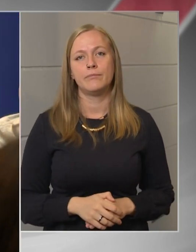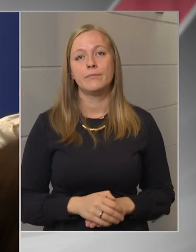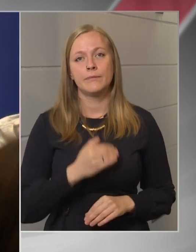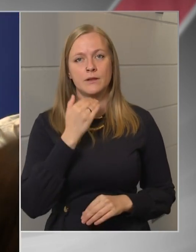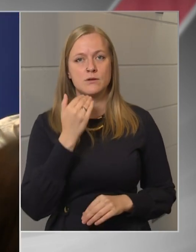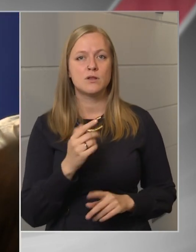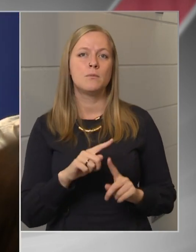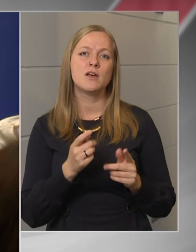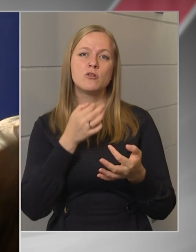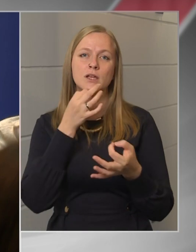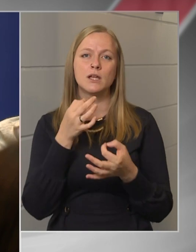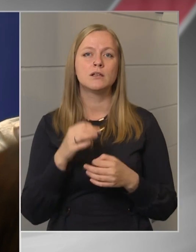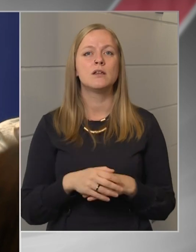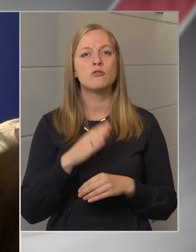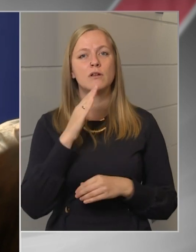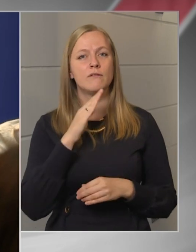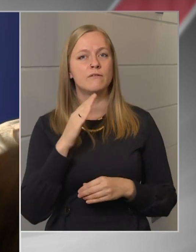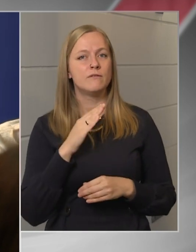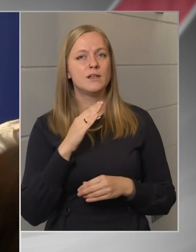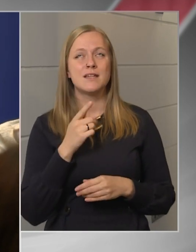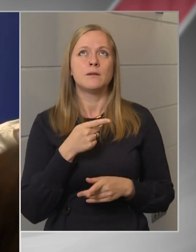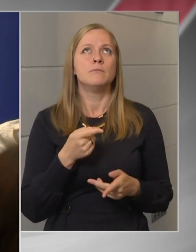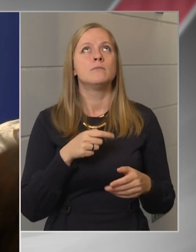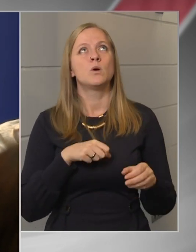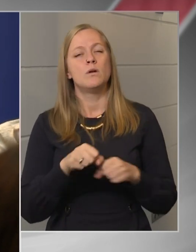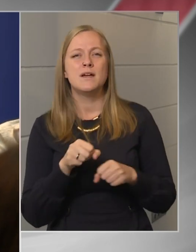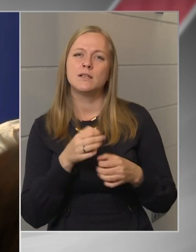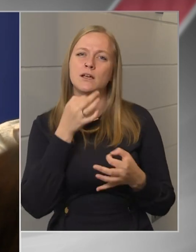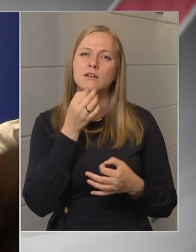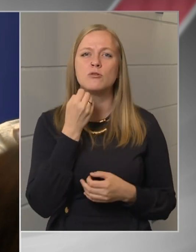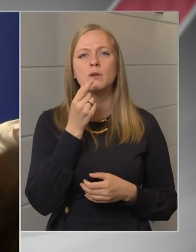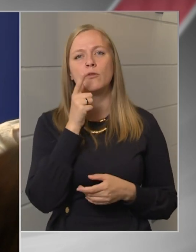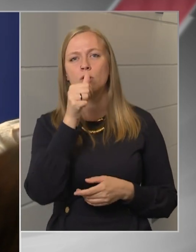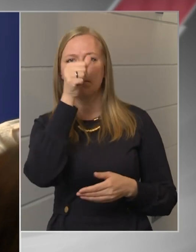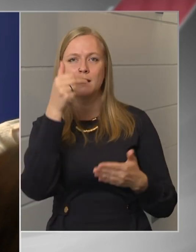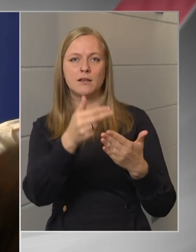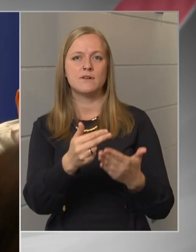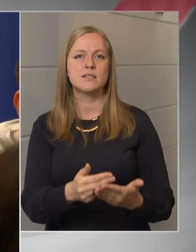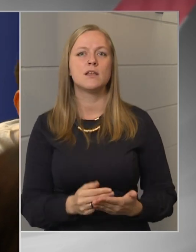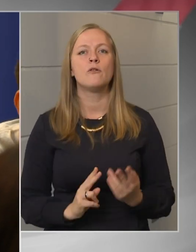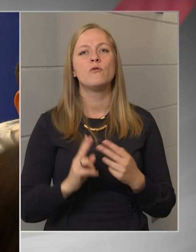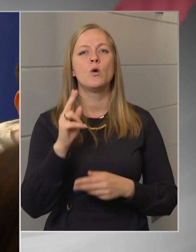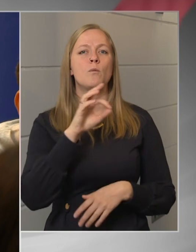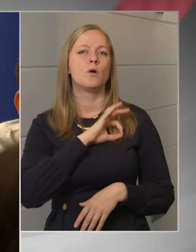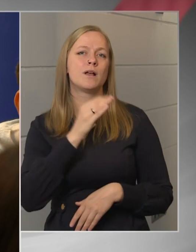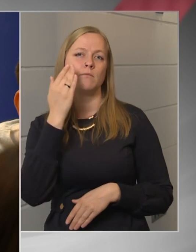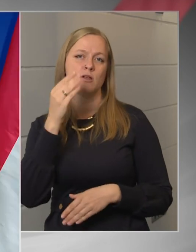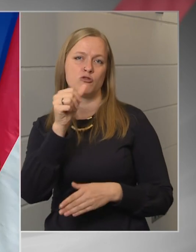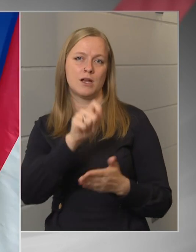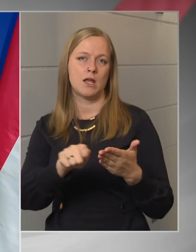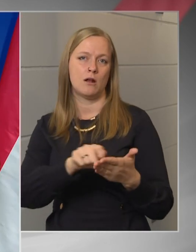Köszönöm. Egy másik kérdés, hogy a Fidesz, ugyanez nem kormányzati kérdés, de hogy mikor fogja megnevezni a főpolgármesteri előttjét?